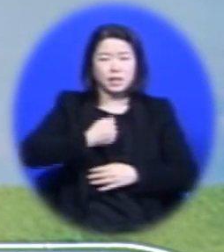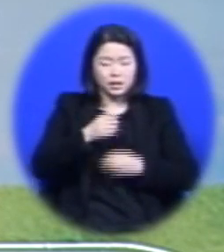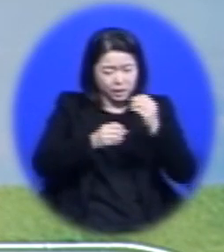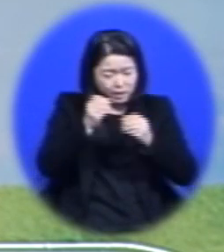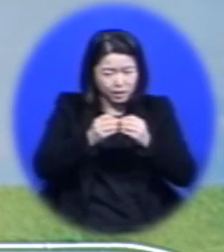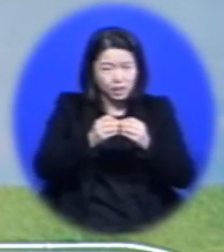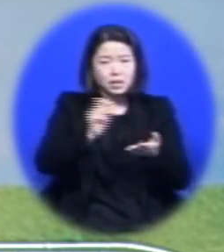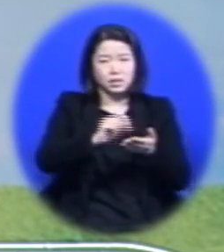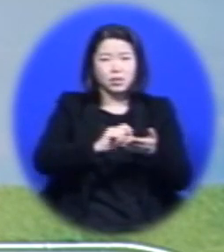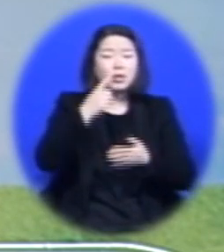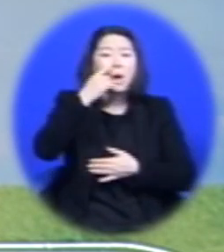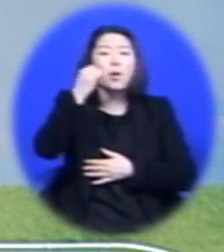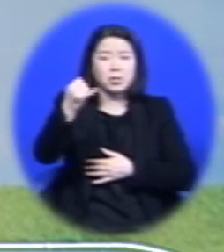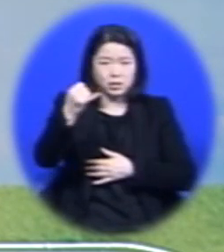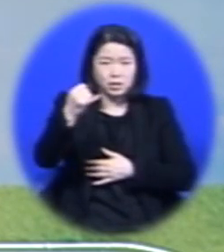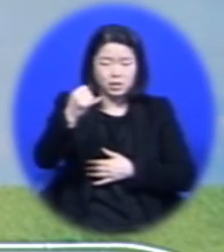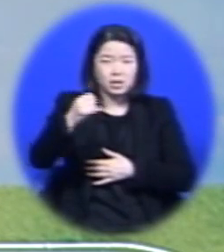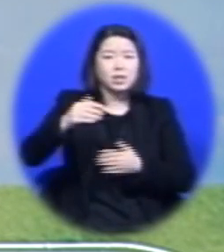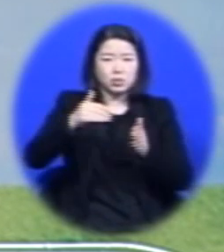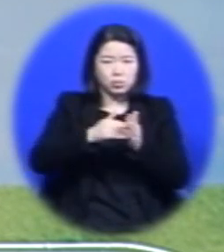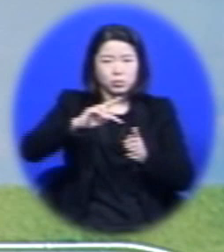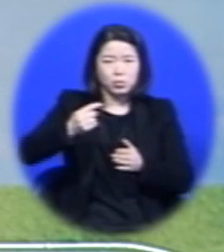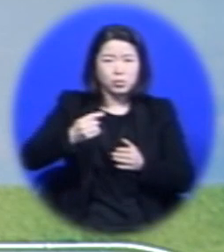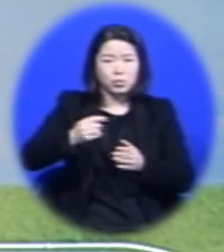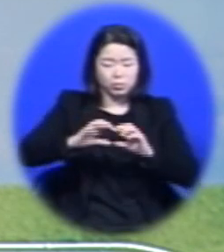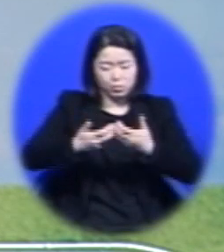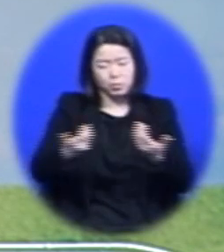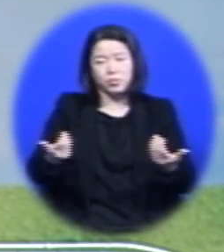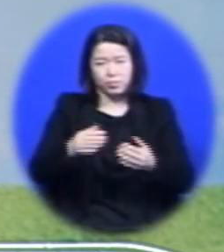주던 어머니까지 어머니까지 있습니다